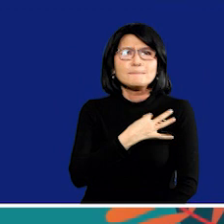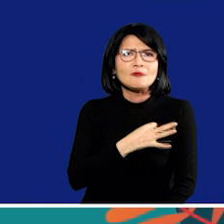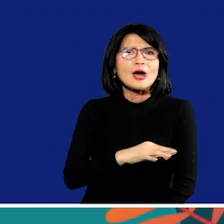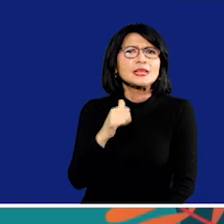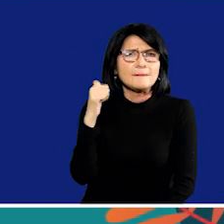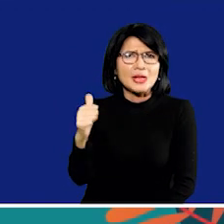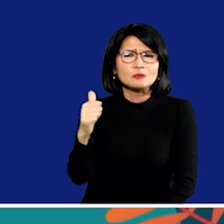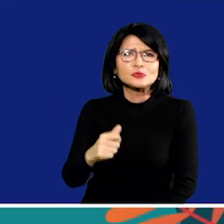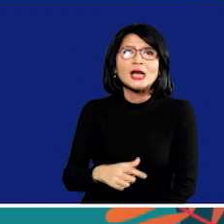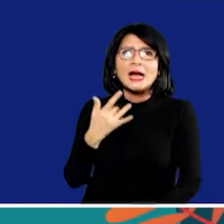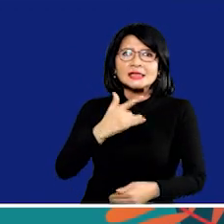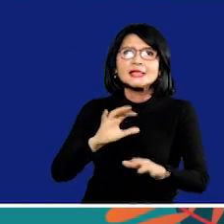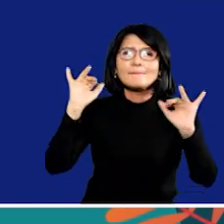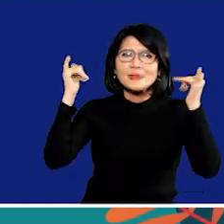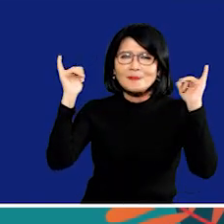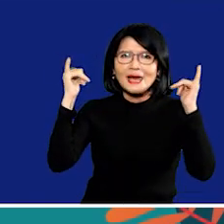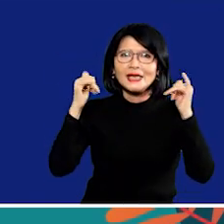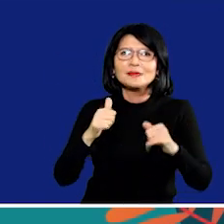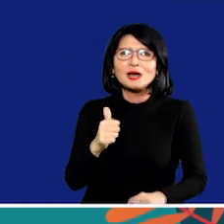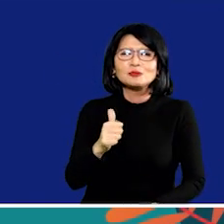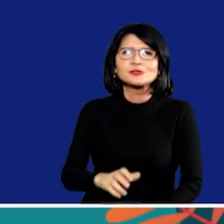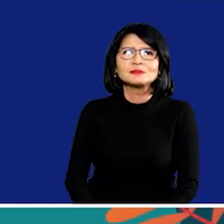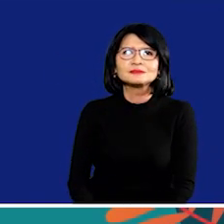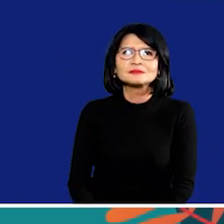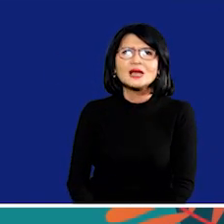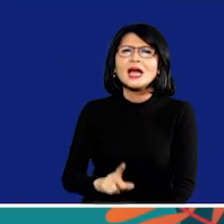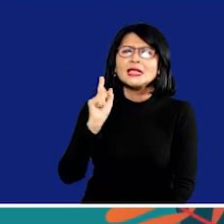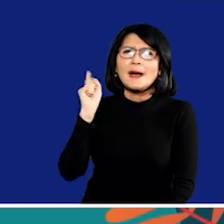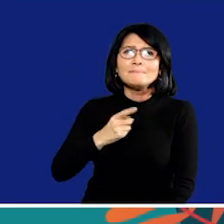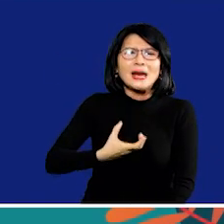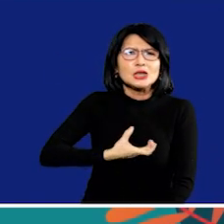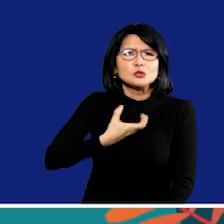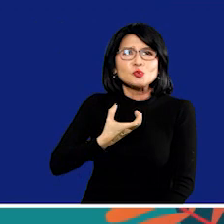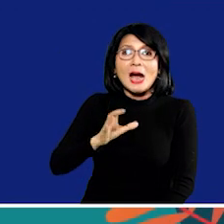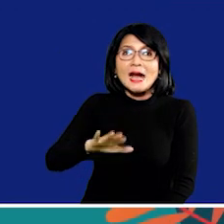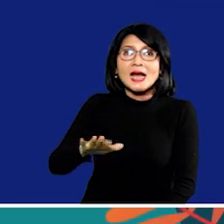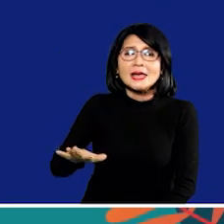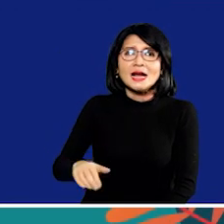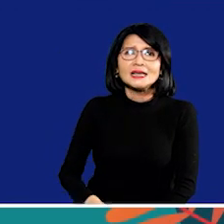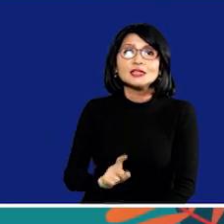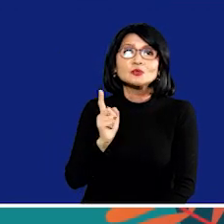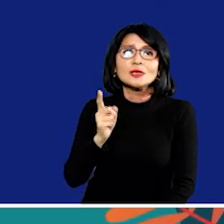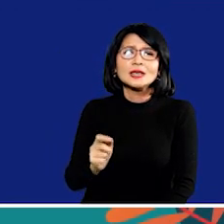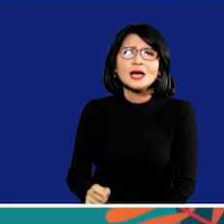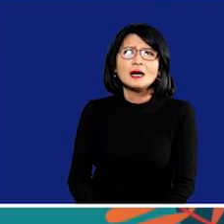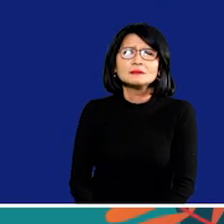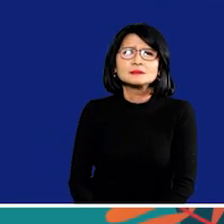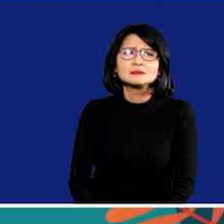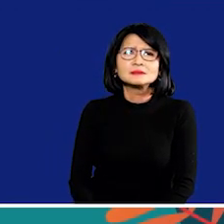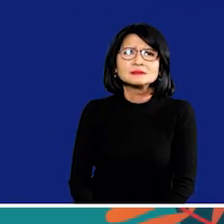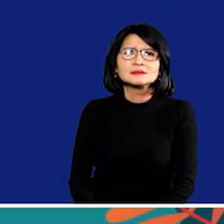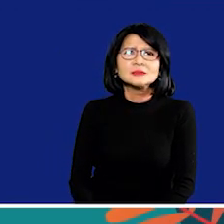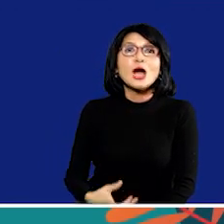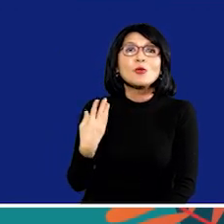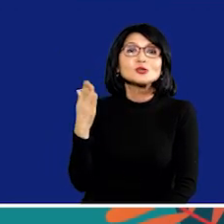tetap bermain dengan bermakna. Jadi yang paling disukai memang buat anak-anak itu adalah waktu mereka